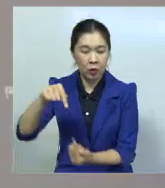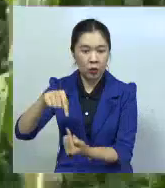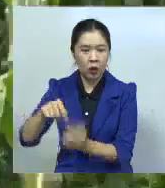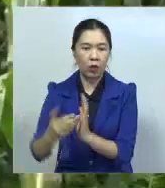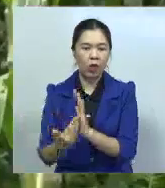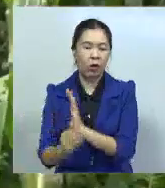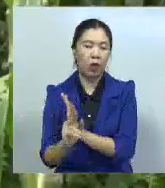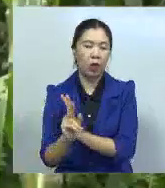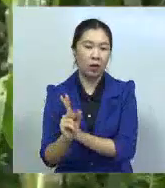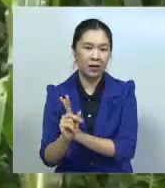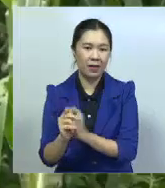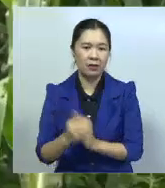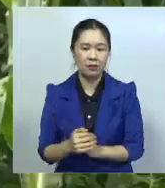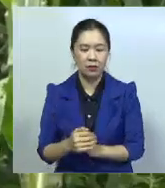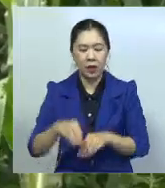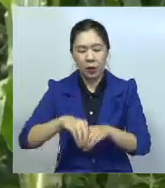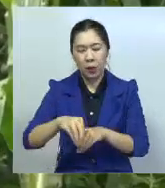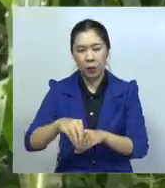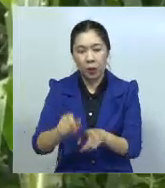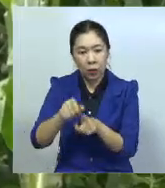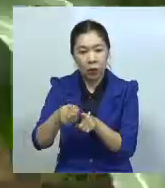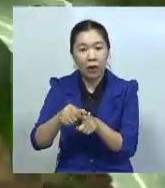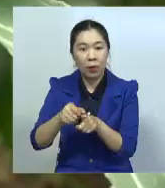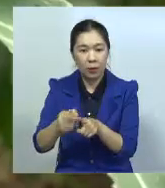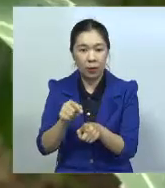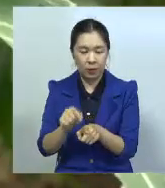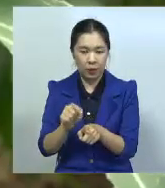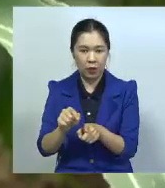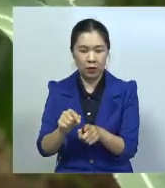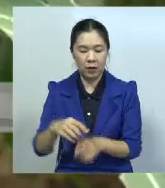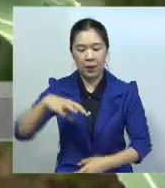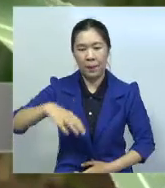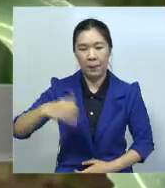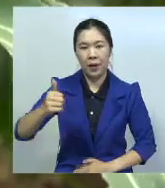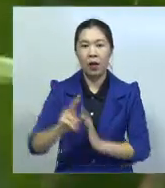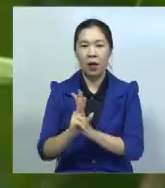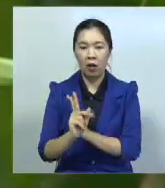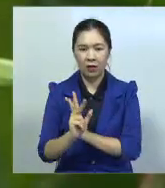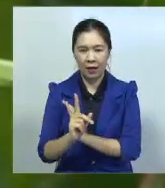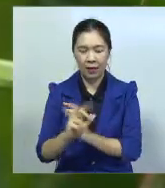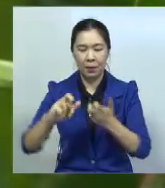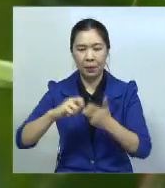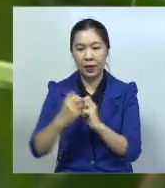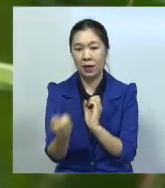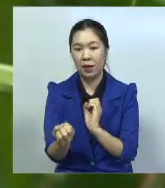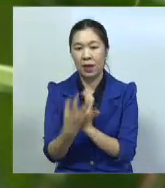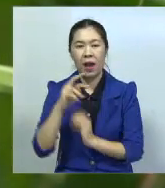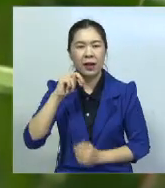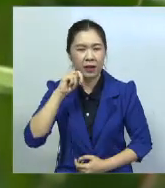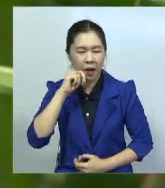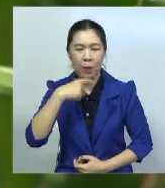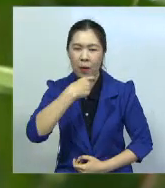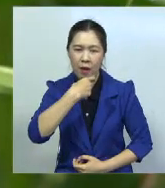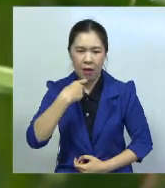ที่จังหวัดขอนแก่นพี่น้องเกษตรกรที่ปลูกข้าวโพดที่บ้านอีเท่าตำบลศิลาอำเภอเมืองขอนแก่นนะครับกำลังประสบปัญหาขาดแคลนน้ำอย่